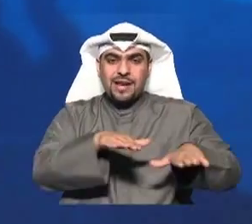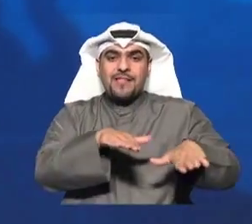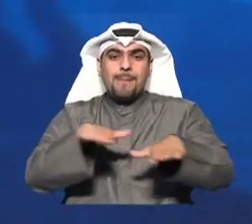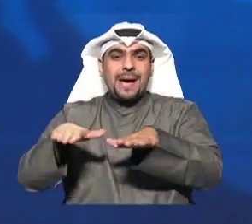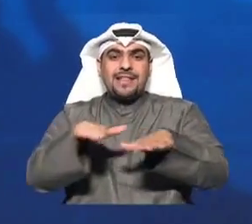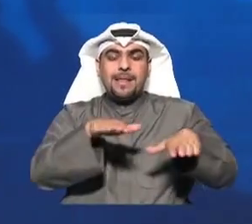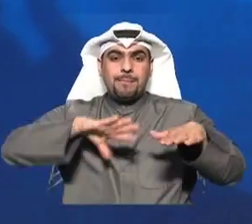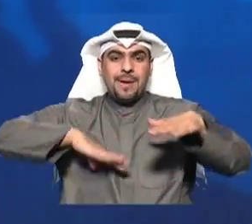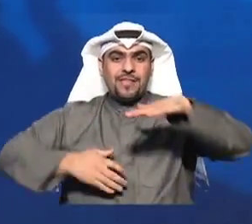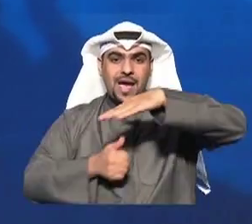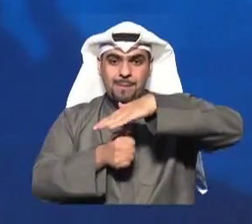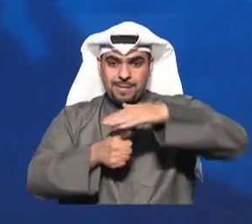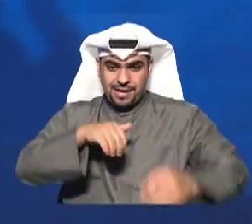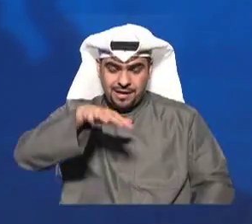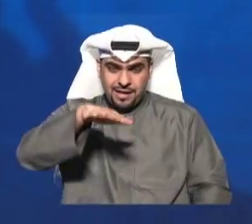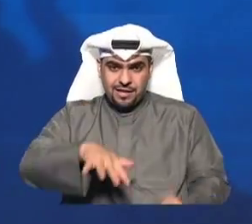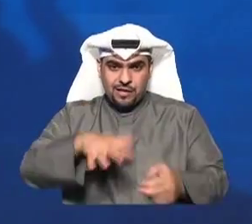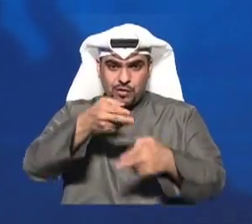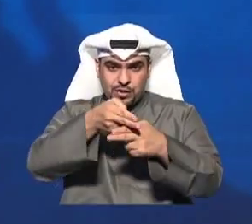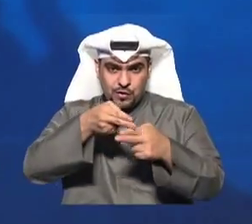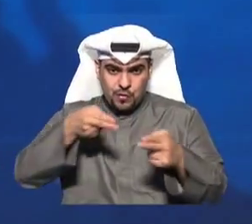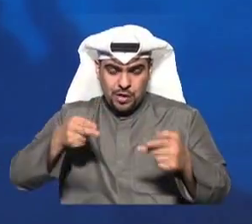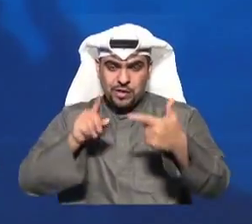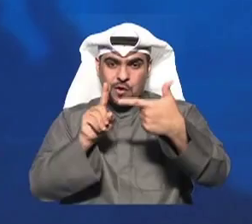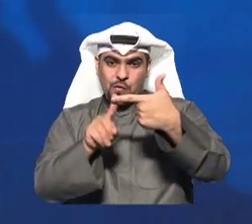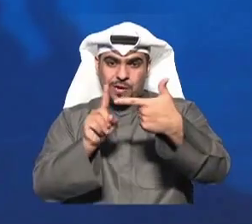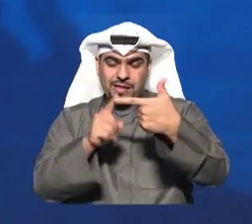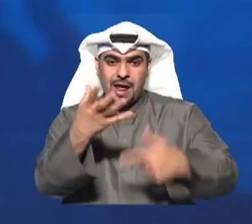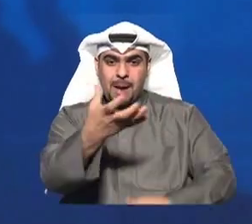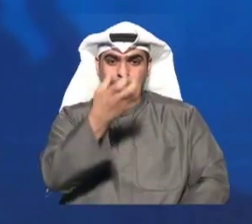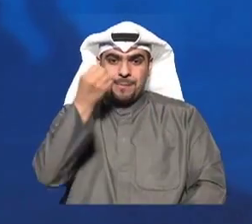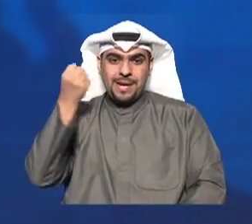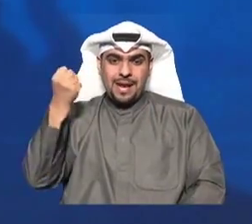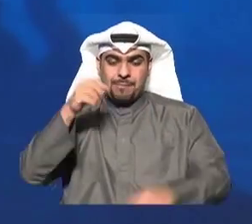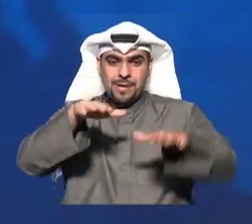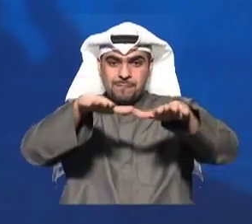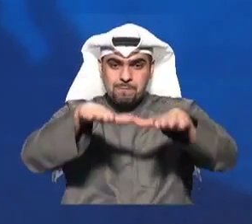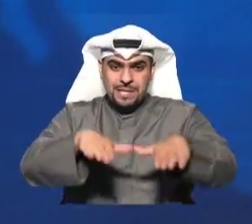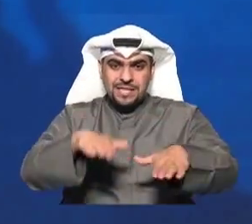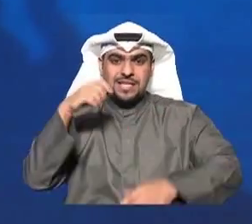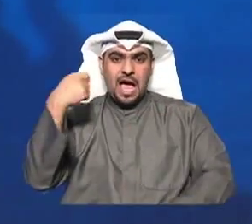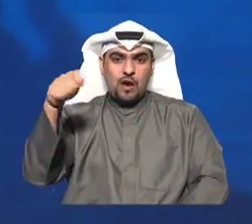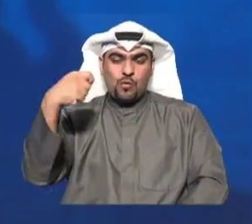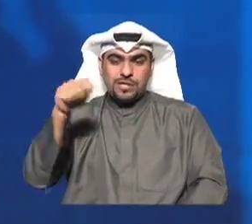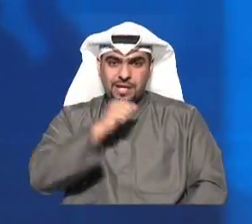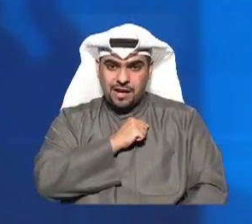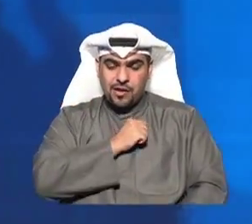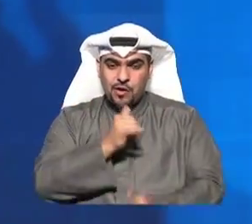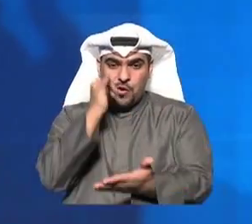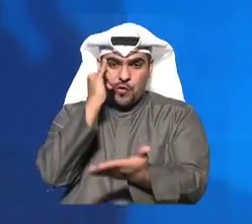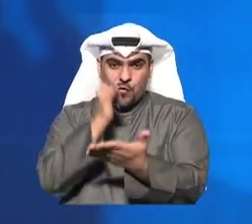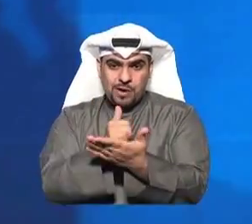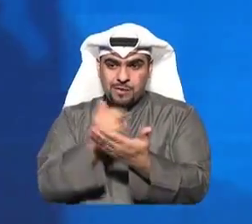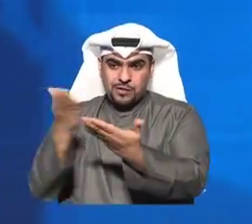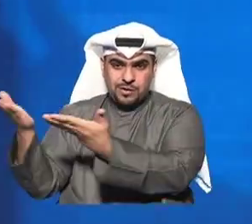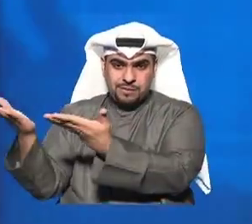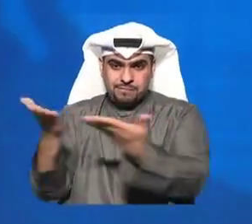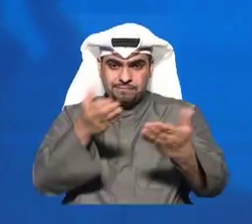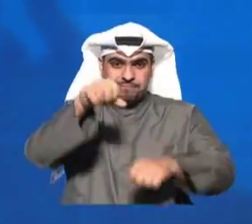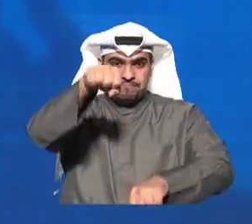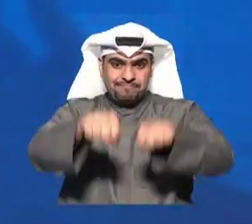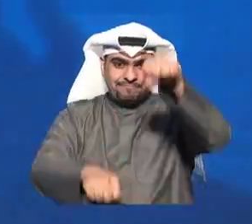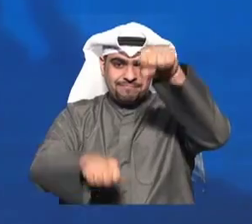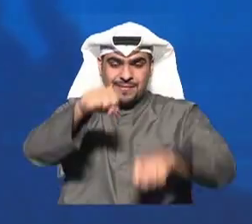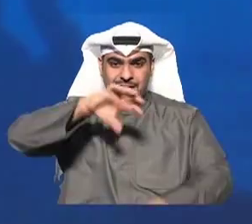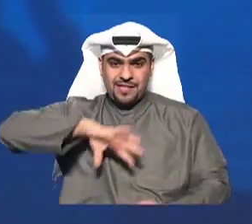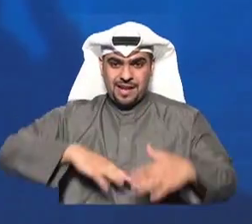فهد الفهد، وأمين عام مجلس الوزراء عبد اللطيف عبد الله الروضان، ورئيس المراسم والتشريفات الأميرية الشيخ